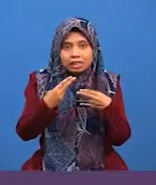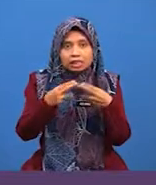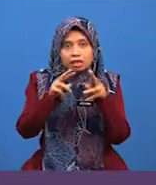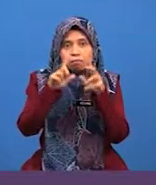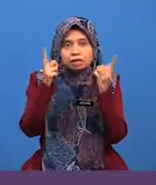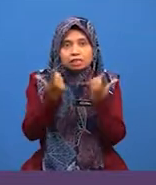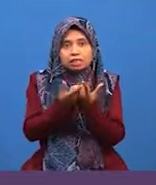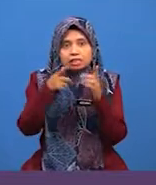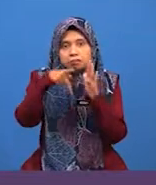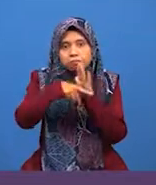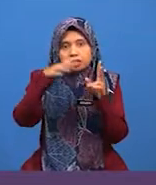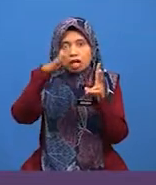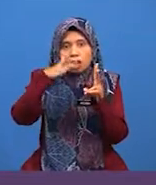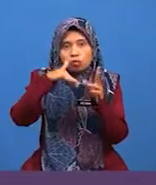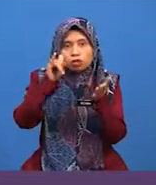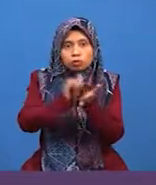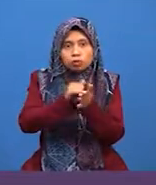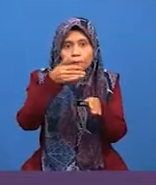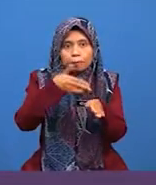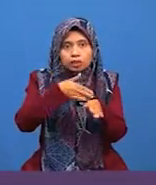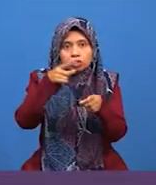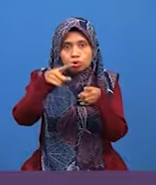pada hujung minggu ini.